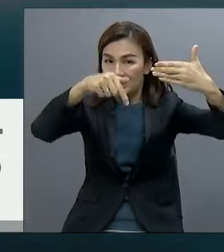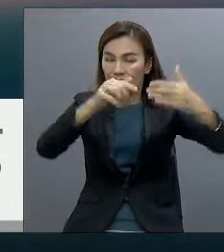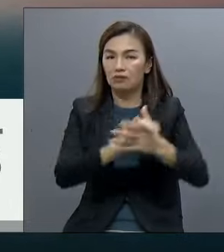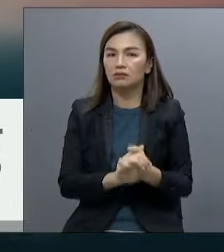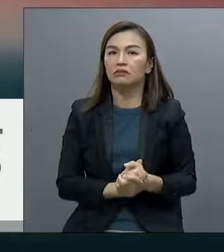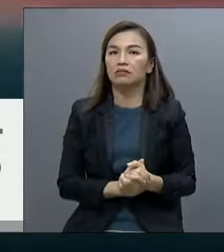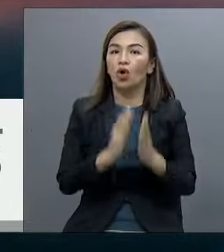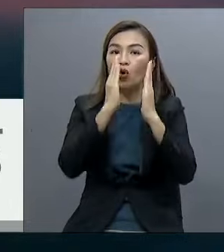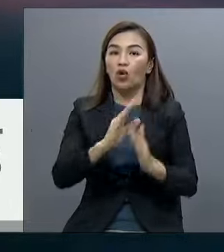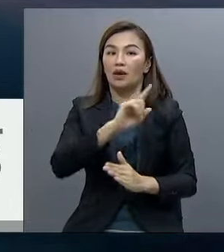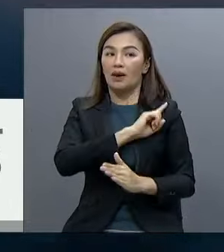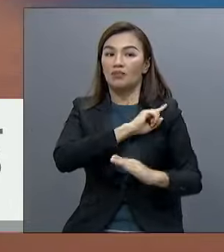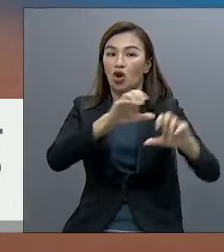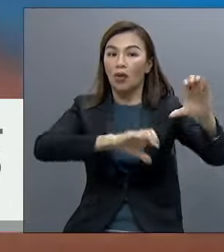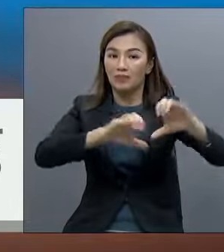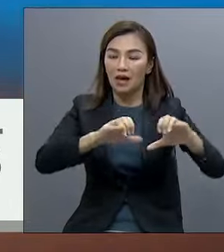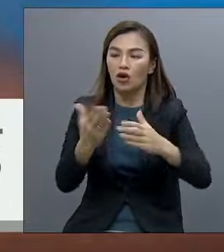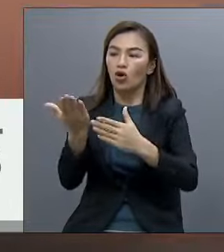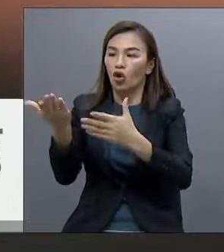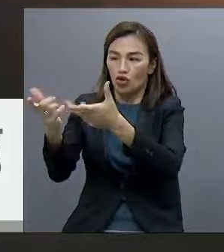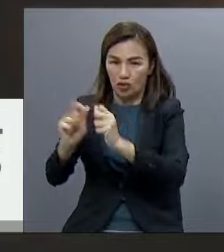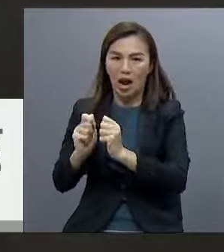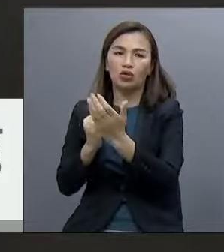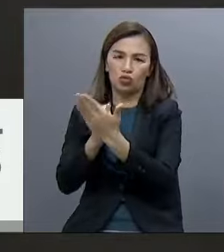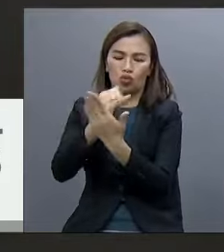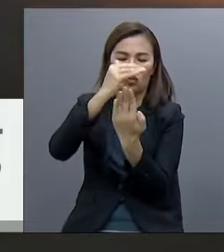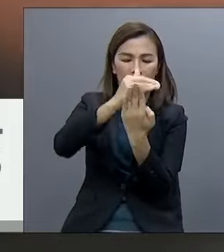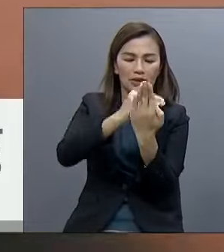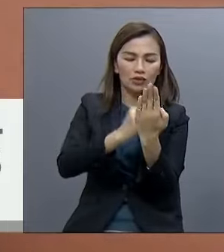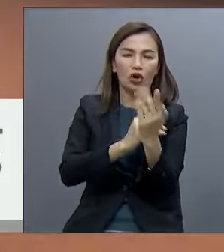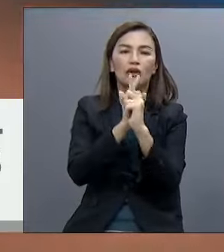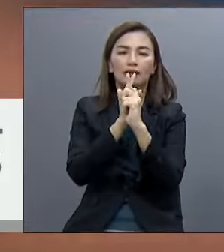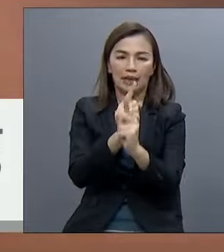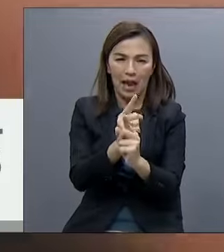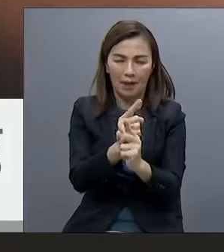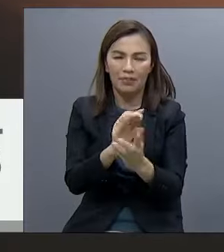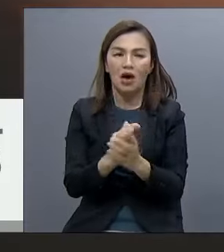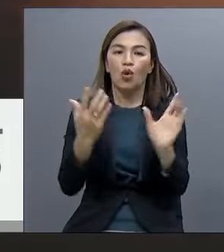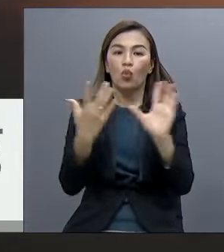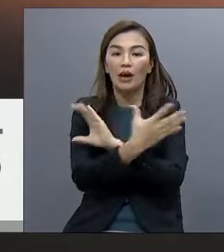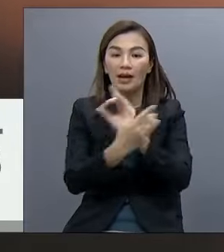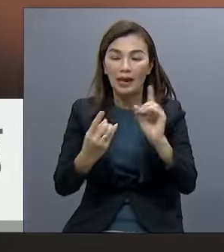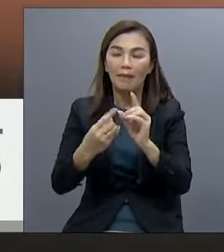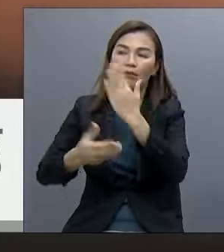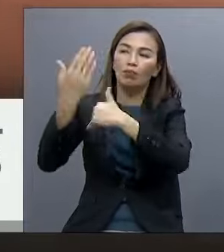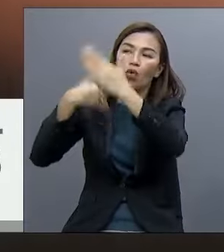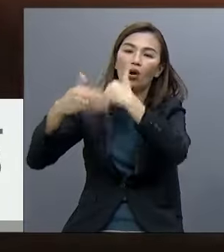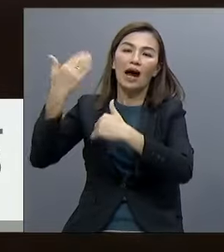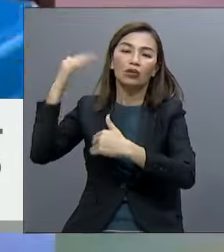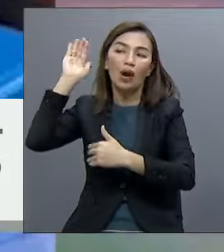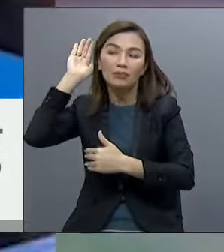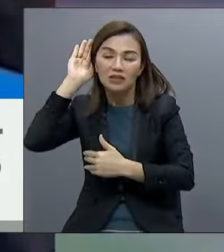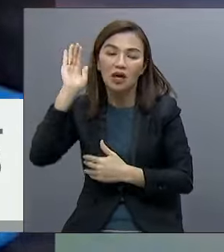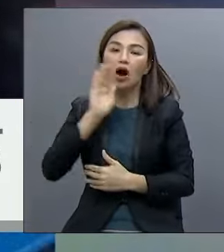ที่จัดงานขออนุญาตถูกต้องนะคะก็บอกว่าเป็นการทำตามประเพณีถวายปู่ตาตามความเชื่อของคนในพื้นที่